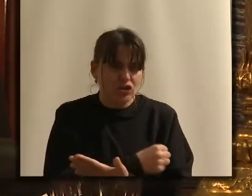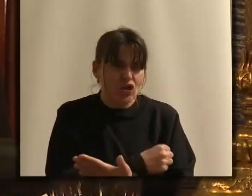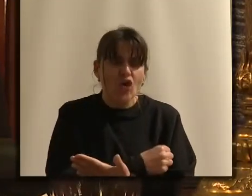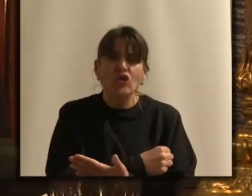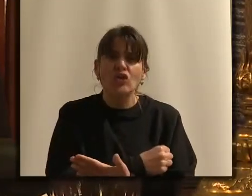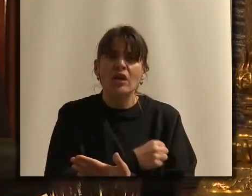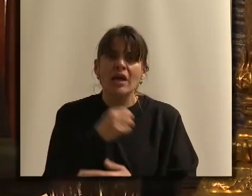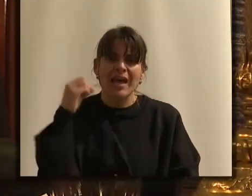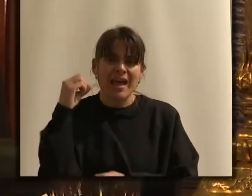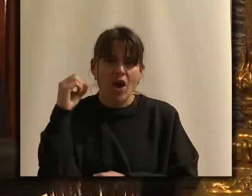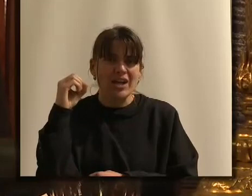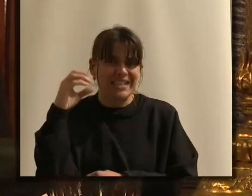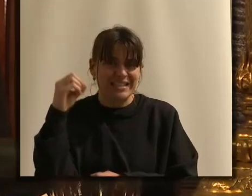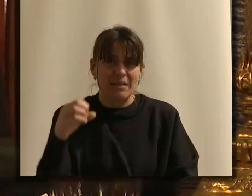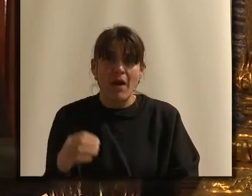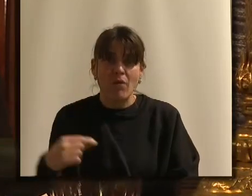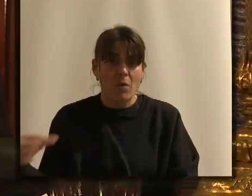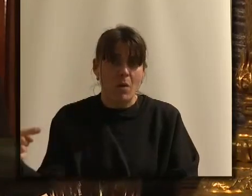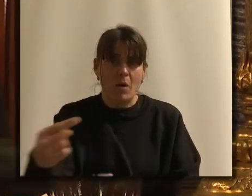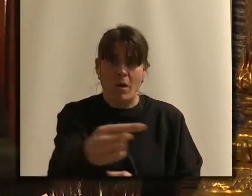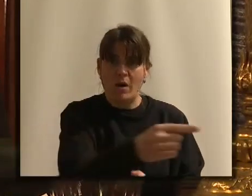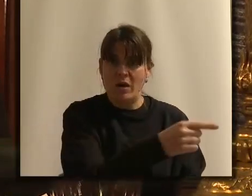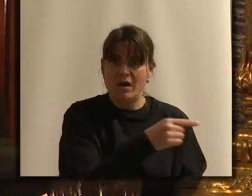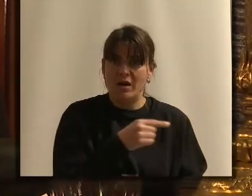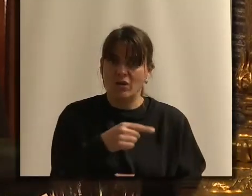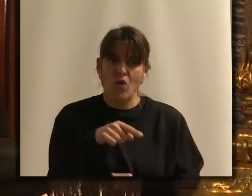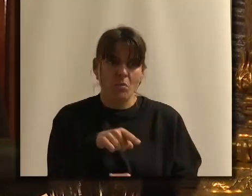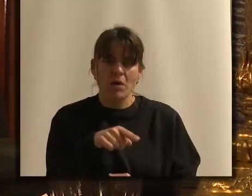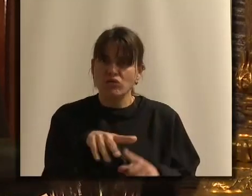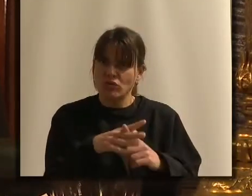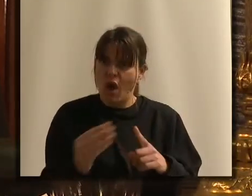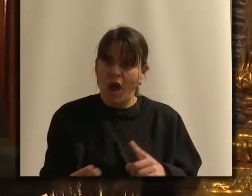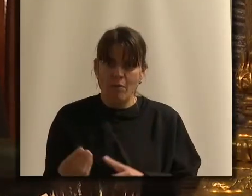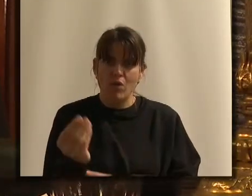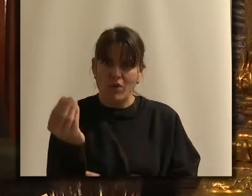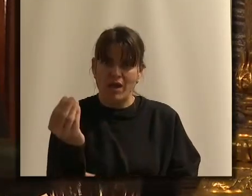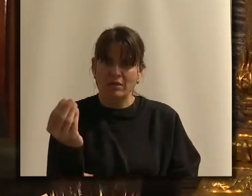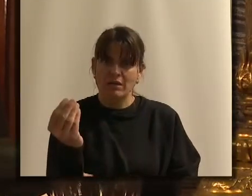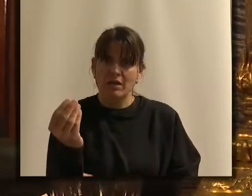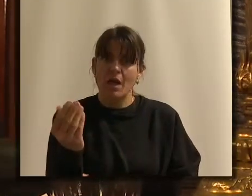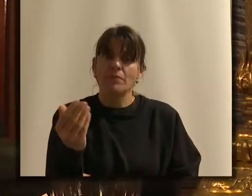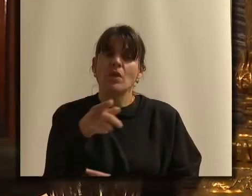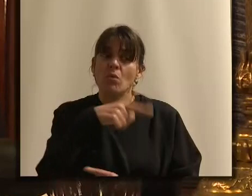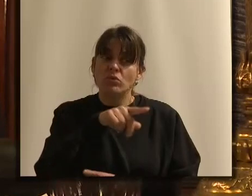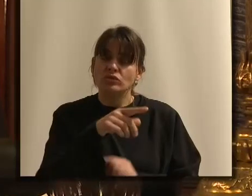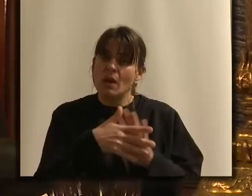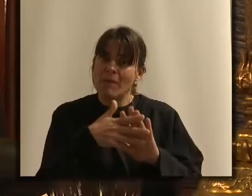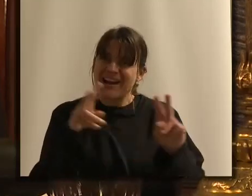carrer Sagrada Família té semàfor i ha millorat notablement. És a dir, aquests accidents de què vostè parla van ser anteriors a